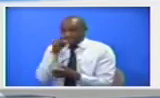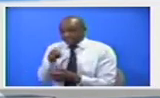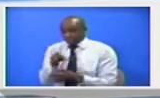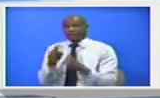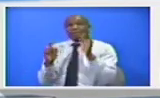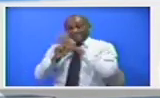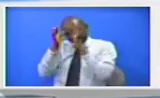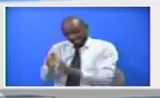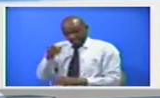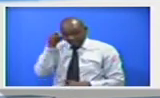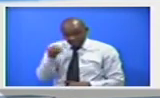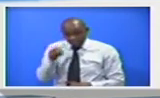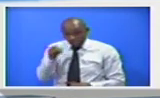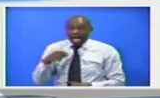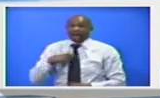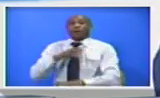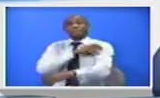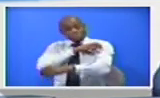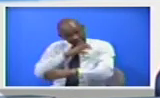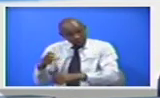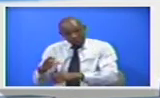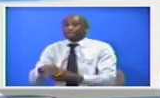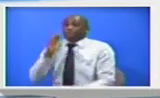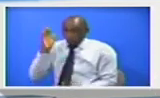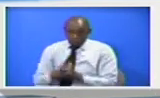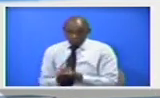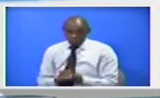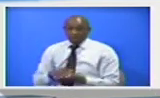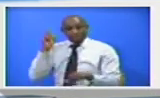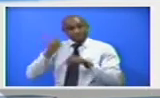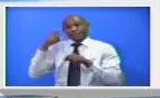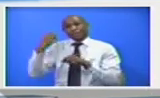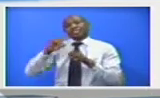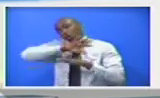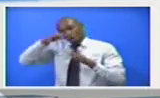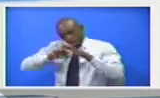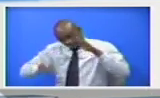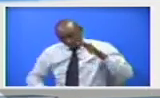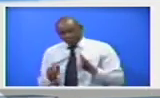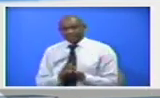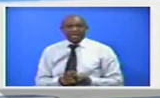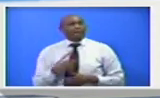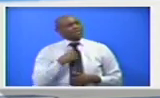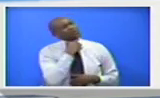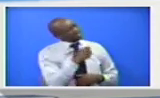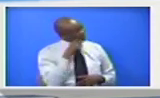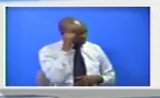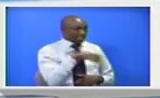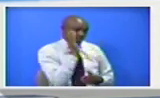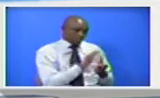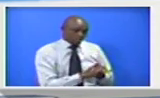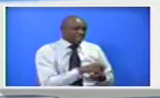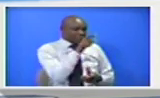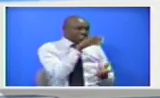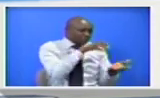waziri ambaye ako na mamlaka zaidi ya mawaziri wengine. Ndio. Sasa labda pini tuelewe zaidi. Je, kama hizi